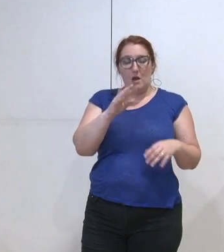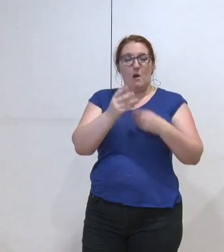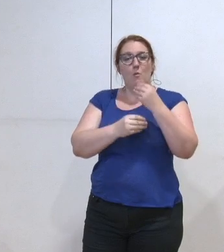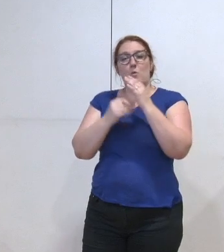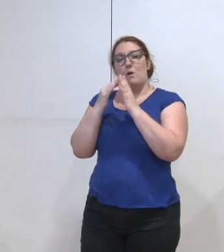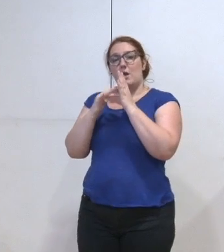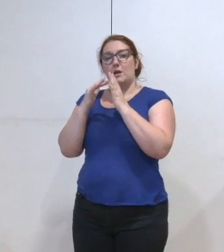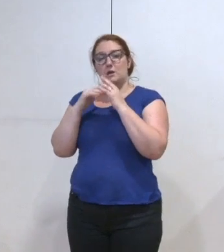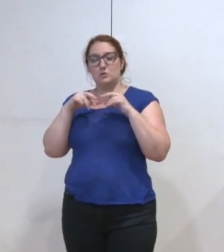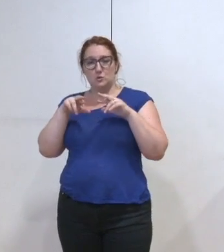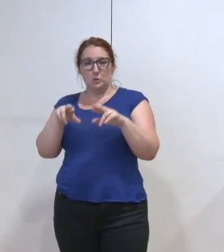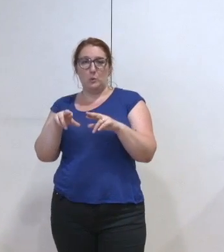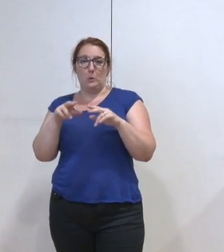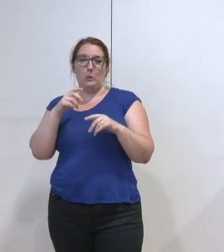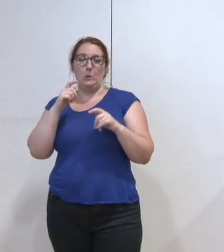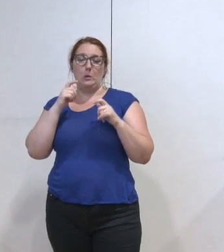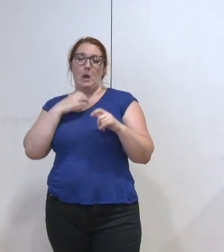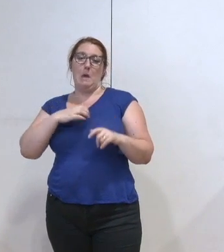temporaire depuis bien